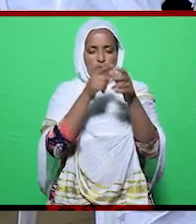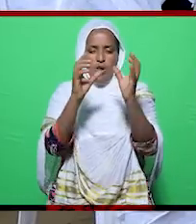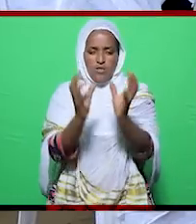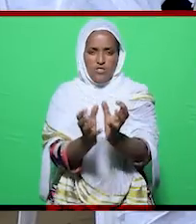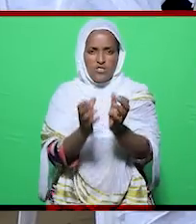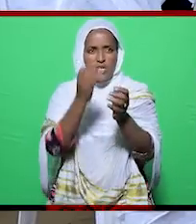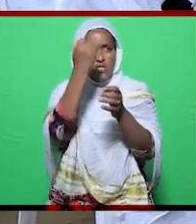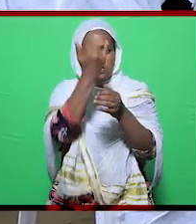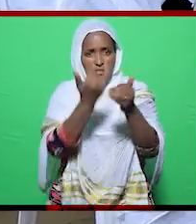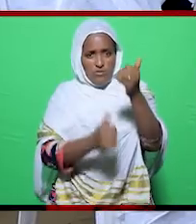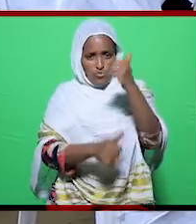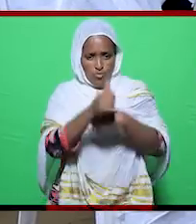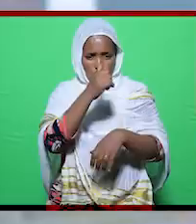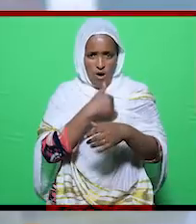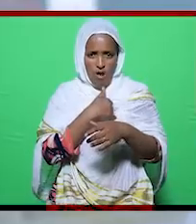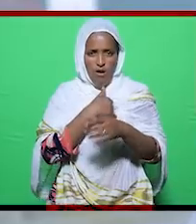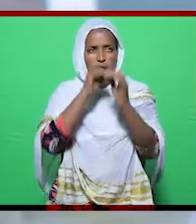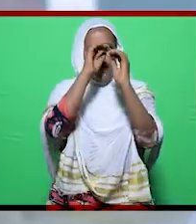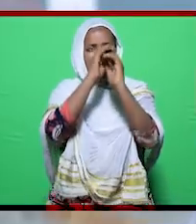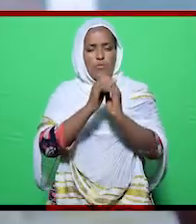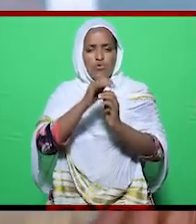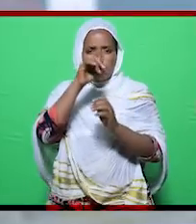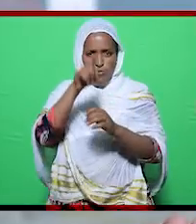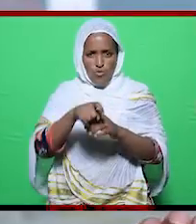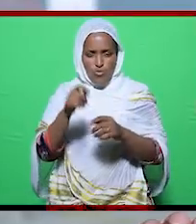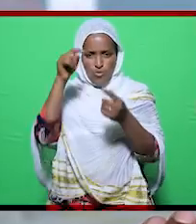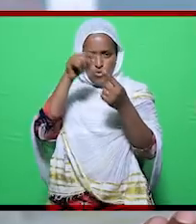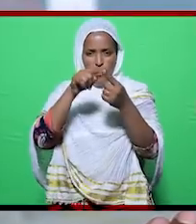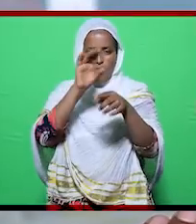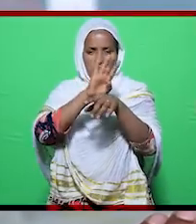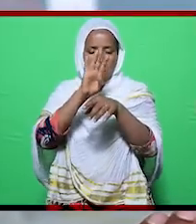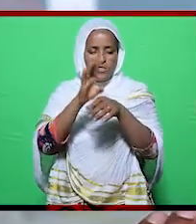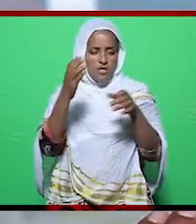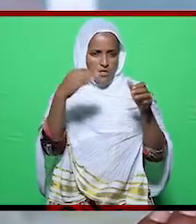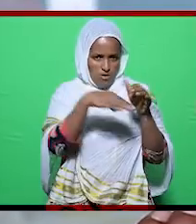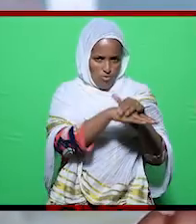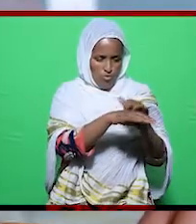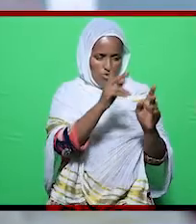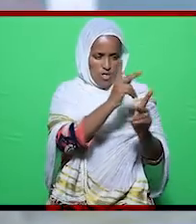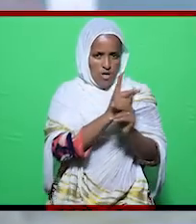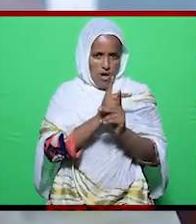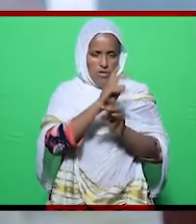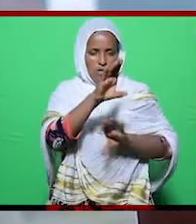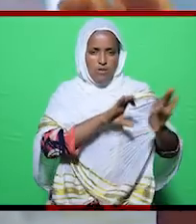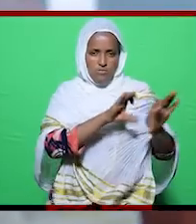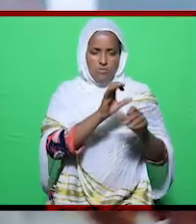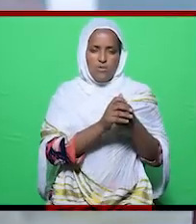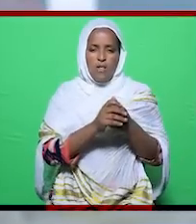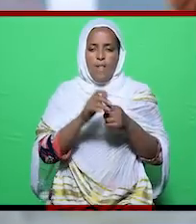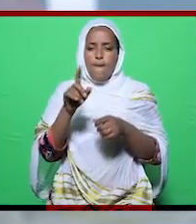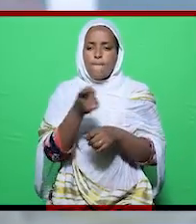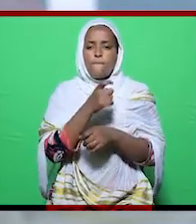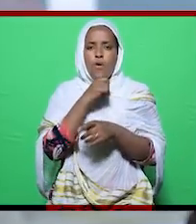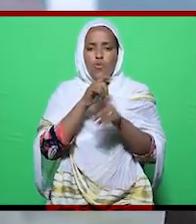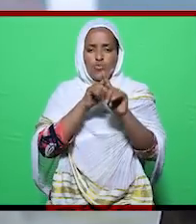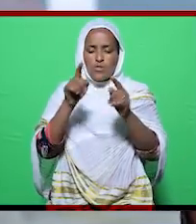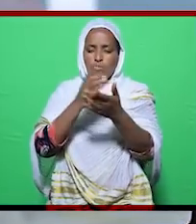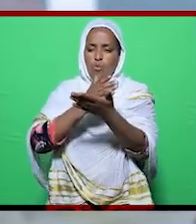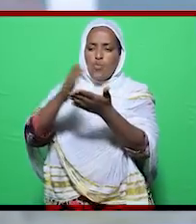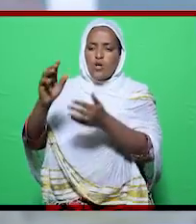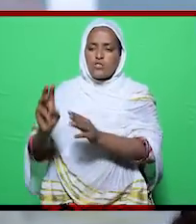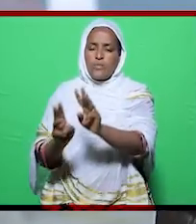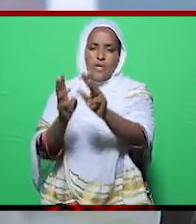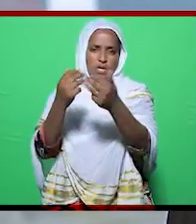ነው። ምን ይሰራል አጥቢያ ላይ ተቀምጦ ይሄን ካልሰራ? ይሄ ስብከት ወንጌል አንዱ ባለ ድርሻ ነው።